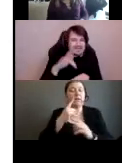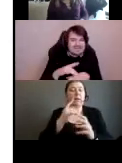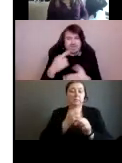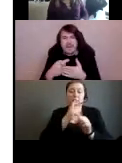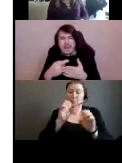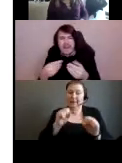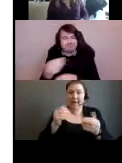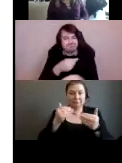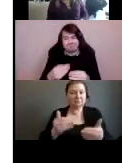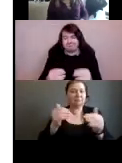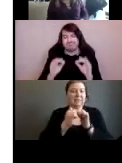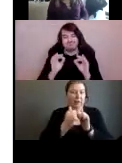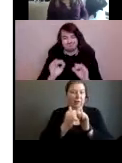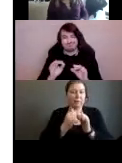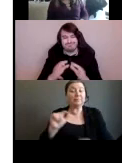que vos questions.